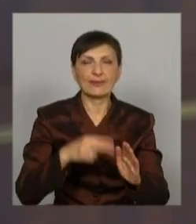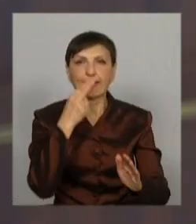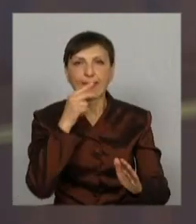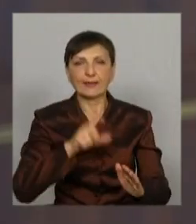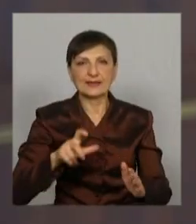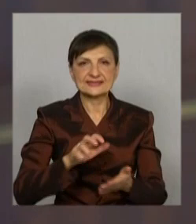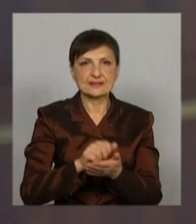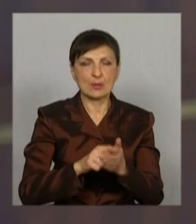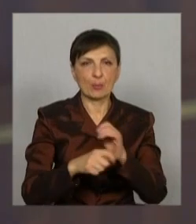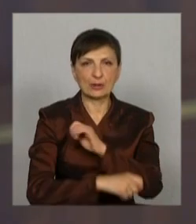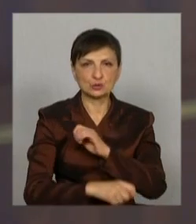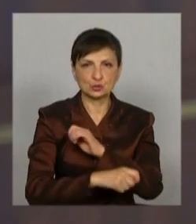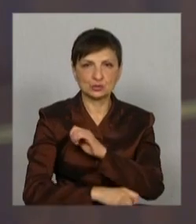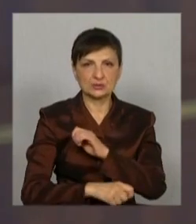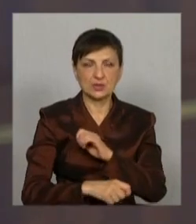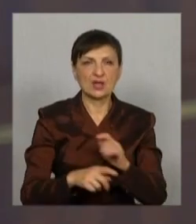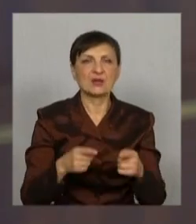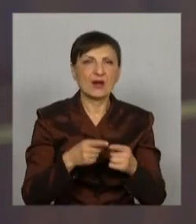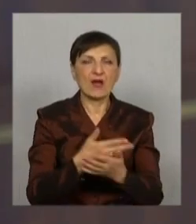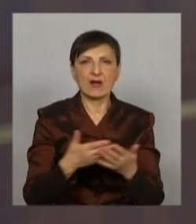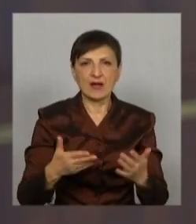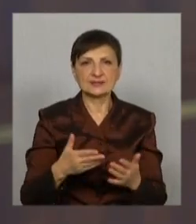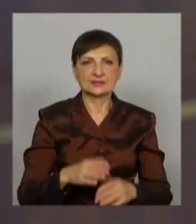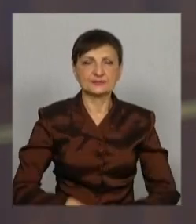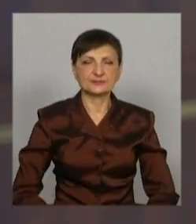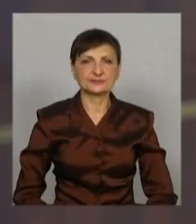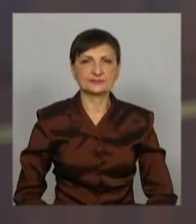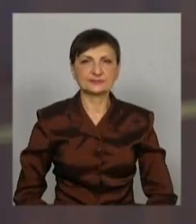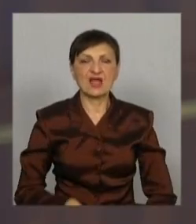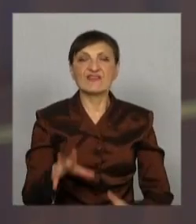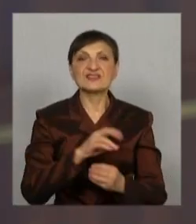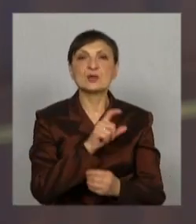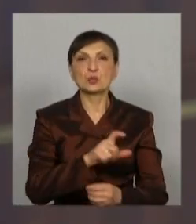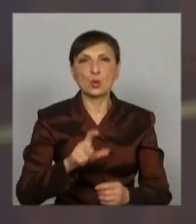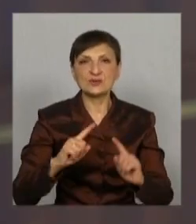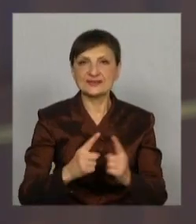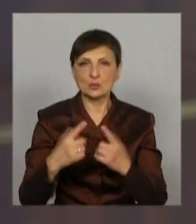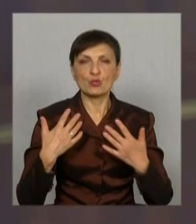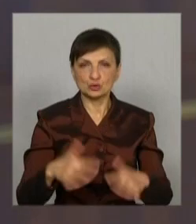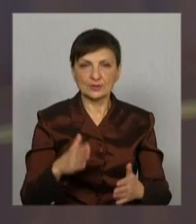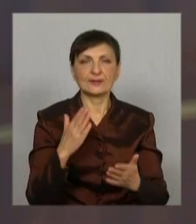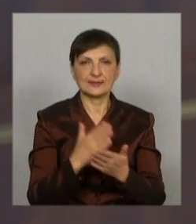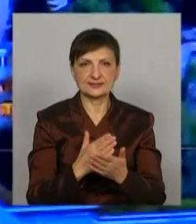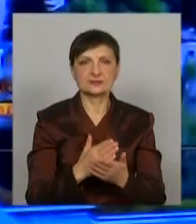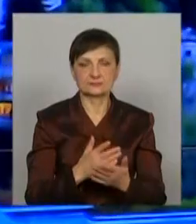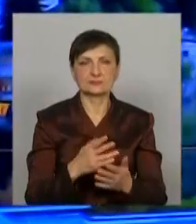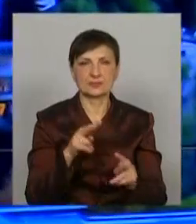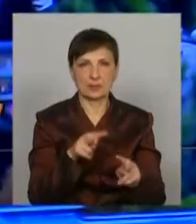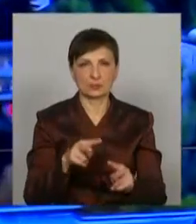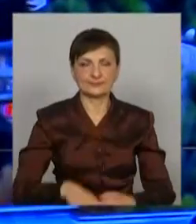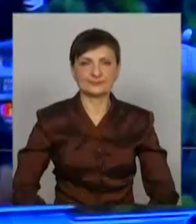занятия проституцией притоны содержания и сводничество все подозреваемые задержаны и находятся под стражей